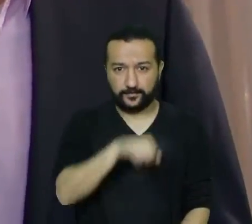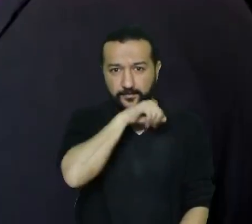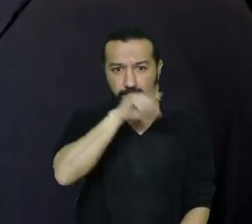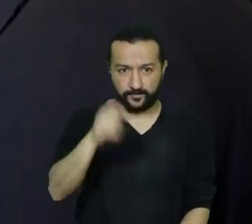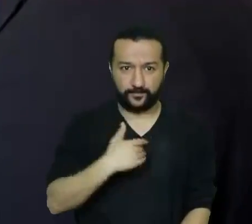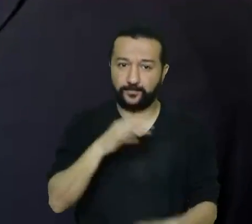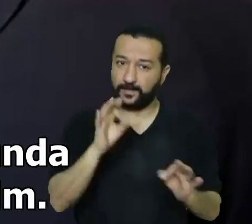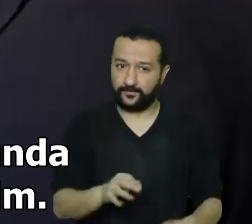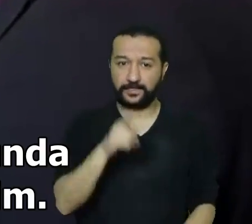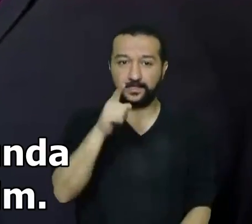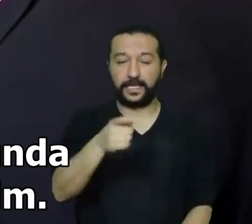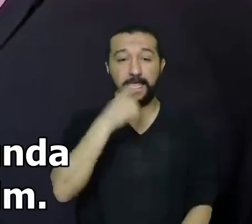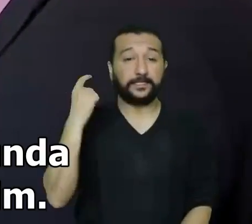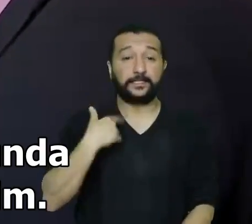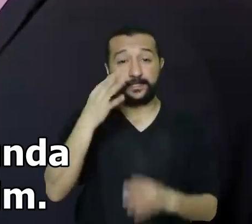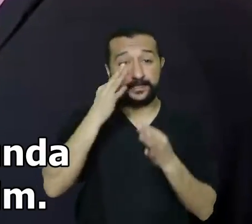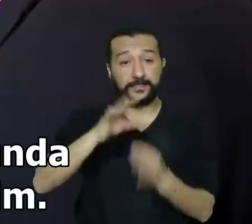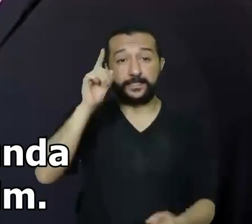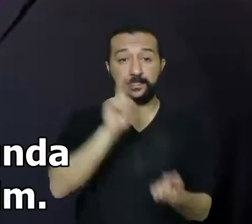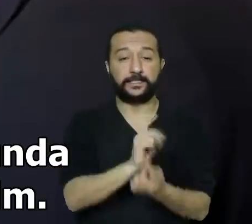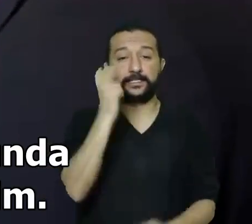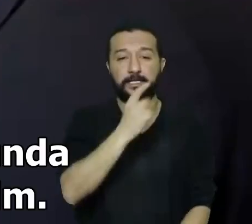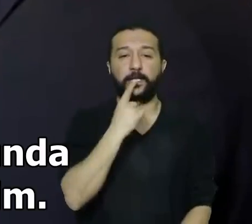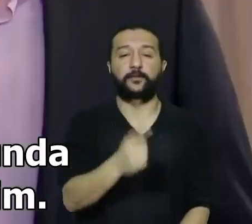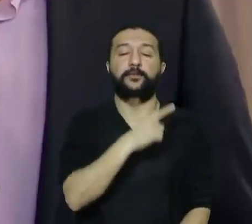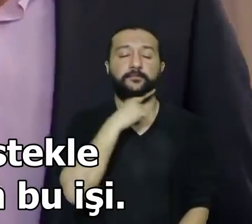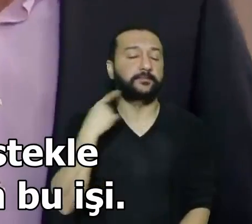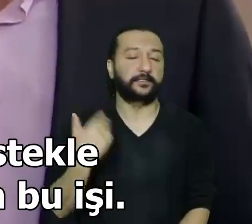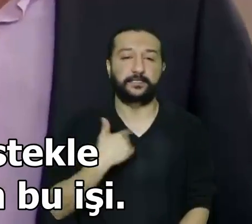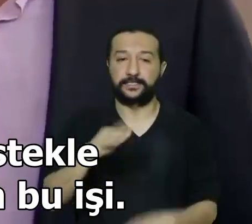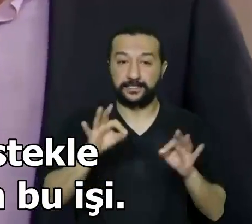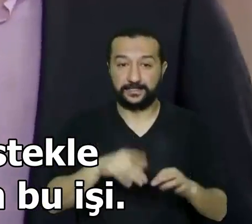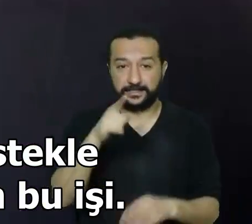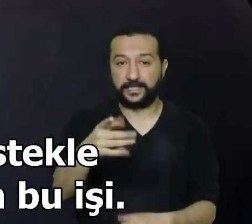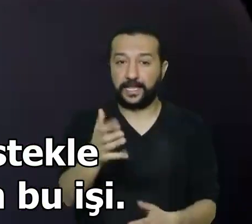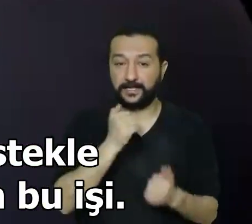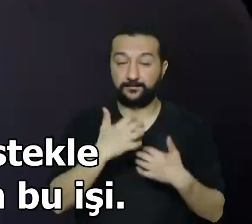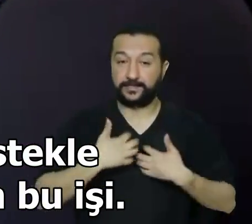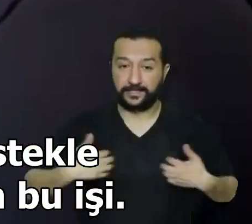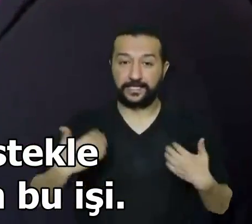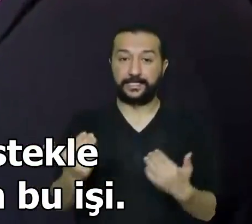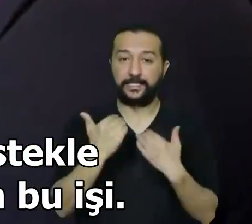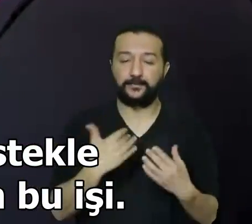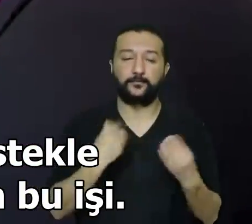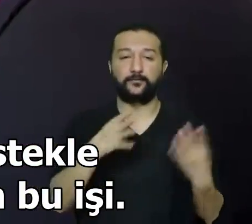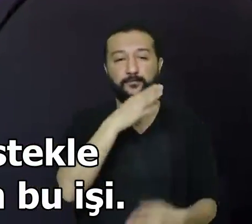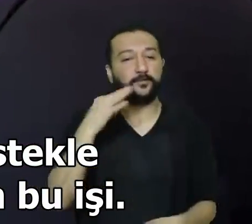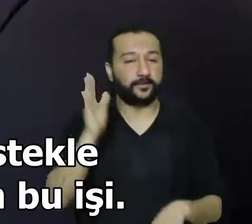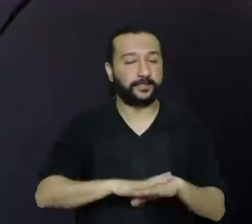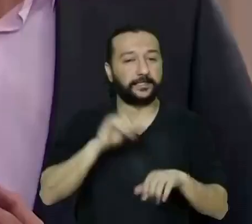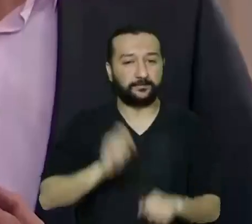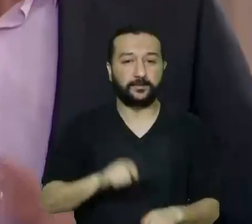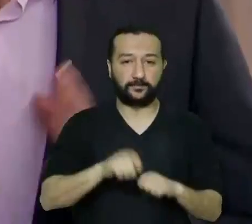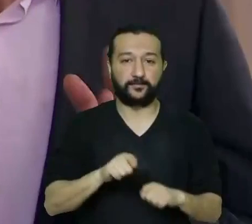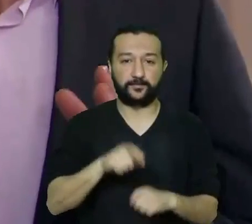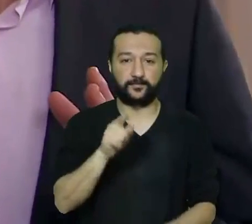Sayemde mi? Evet. Ya eskiden insanların karşısında hayatta şarkı söyleyemezdim. Ama şimdi senden aldığım destekle artık çok mutluyum. Yapacağım bu